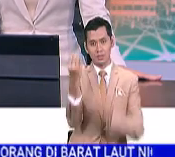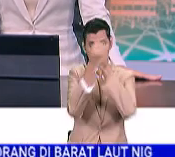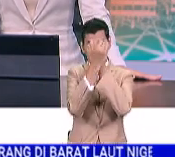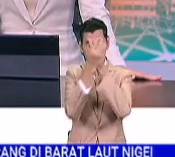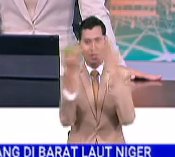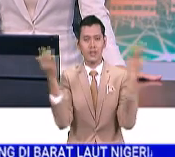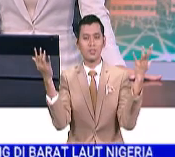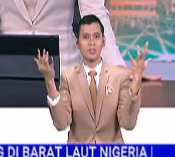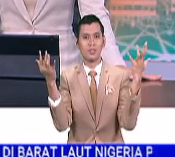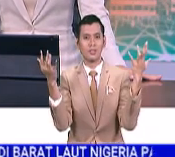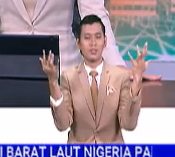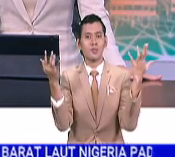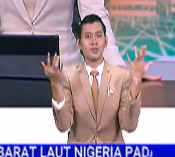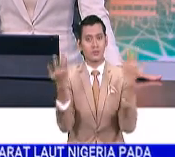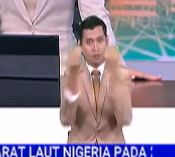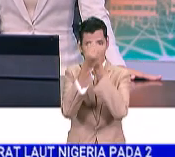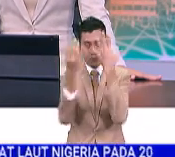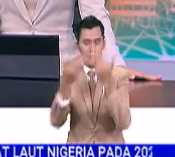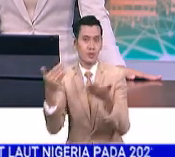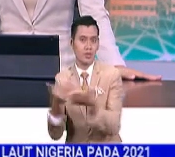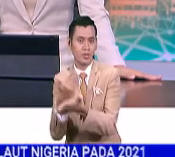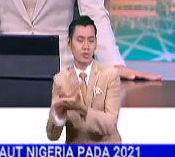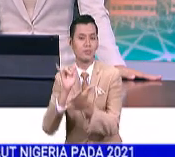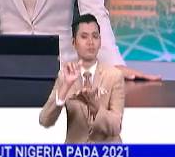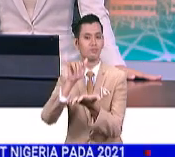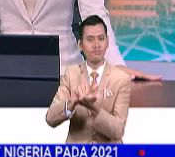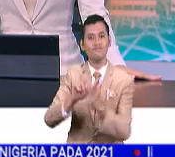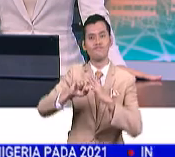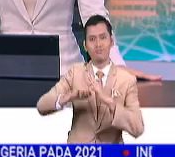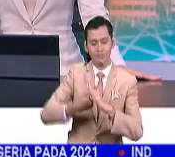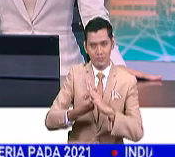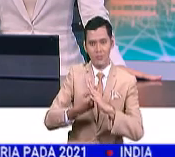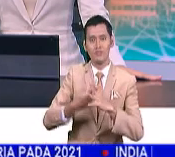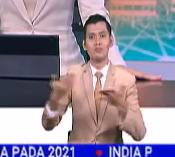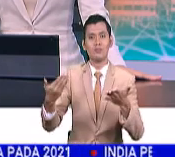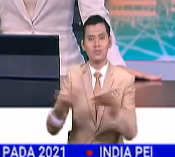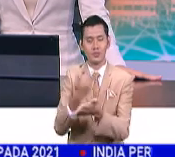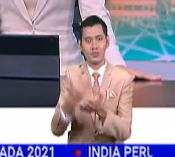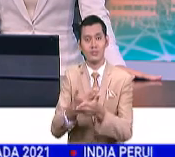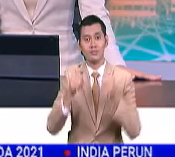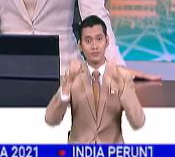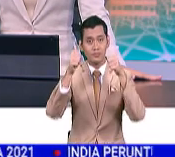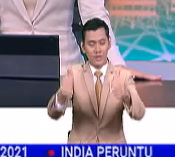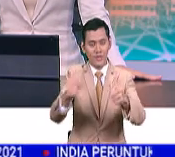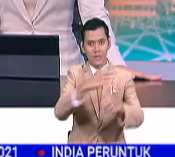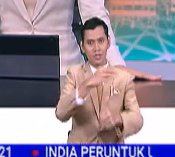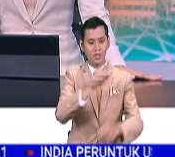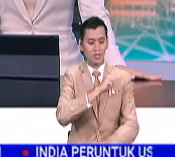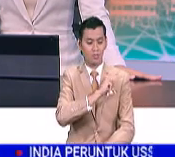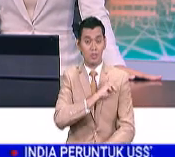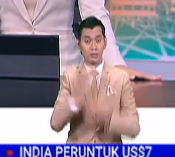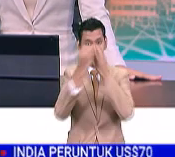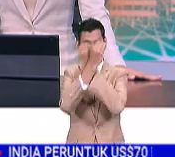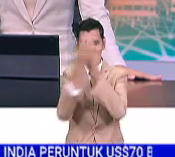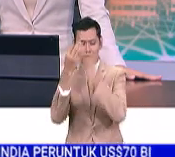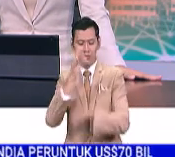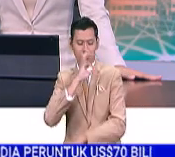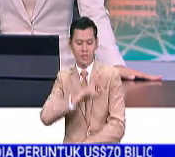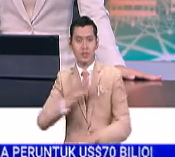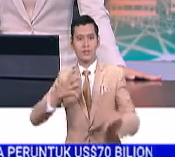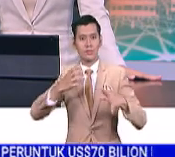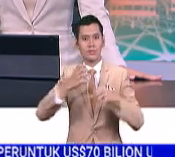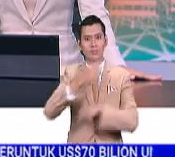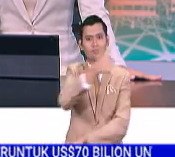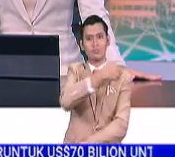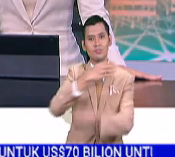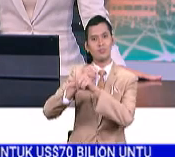tweetnya berkata, perkembangan itu permulaan yang baik dan kementerian akan terus menyampaikan maklumat mengenai faedah